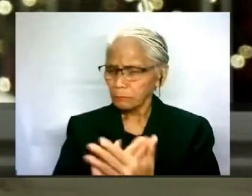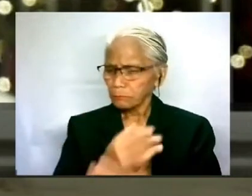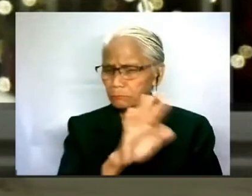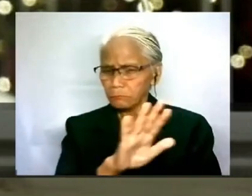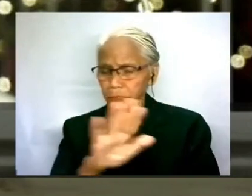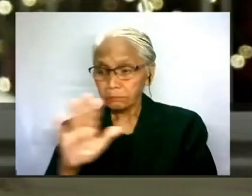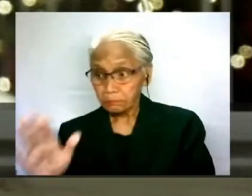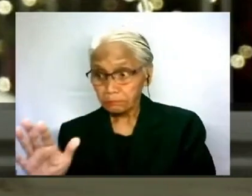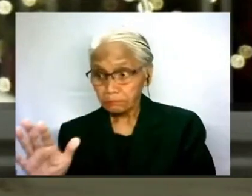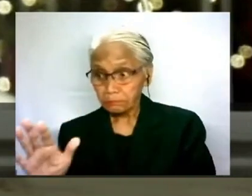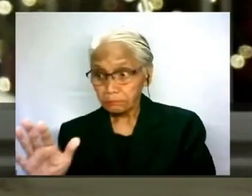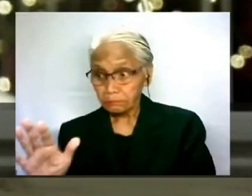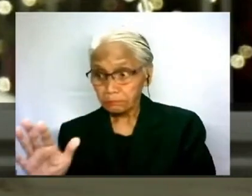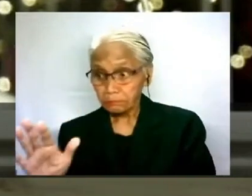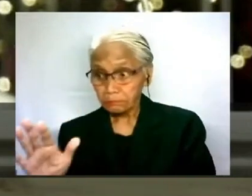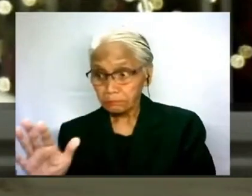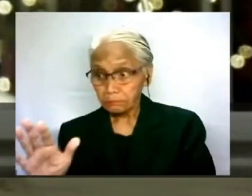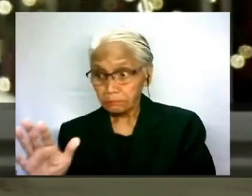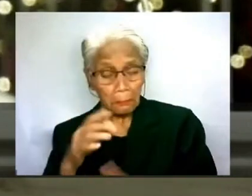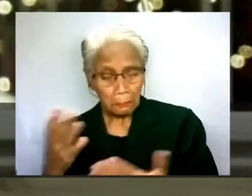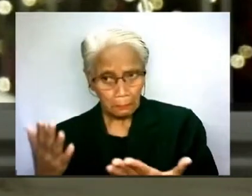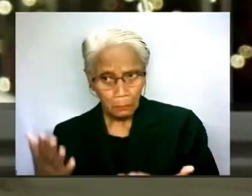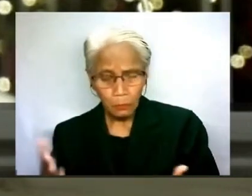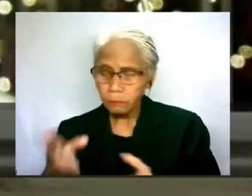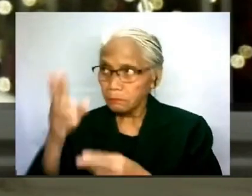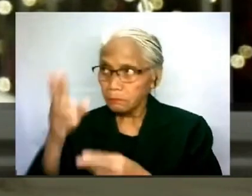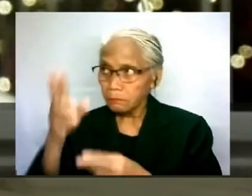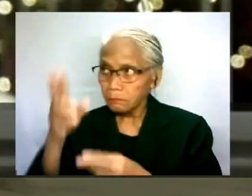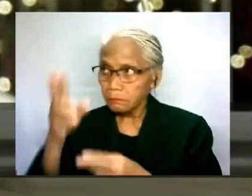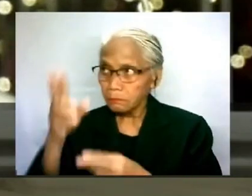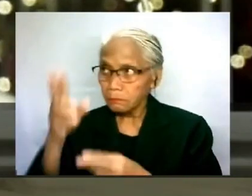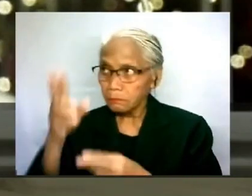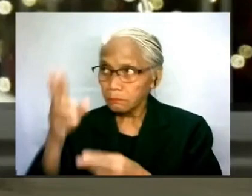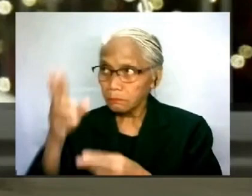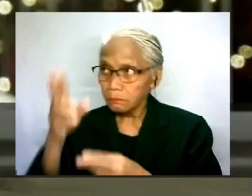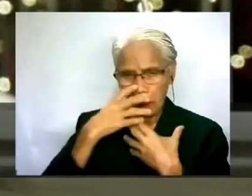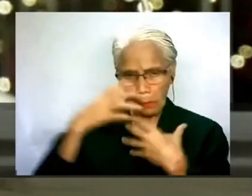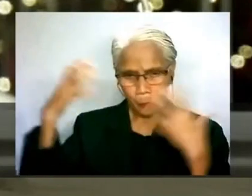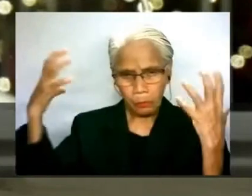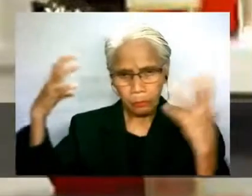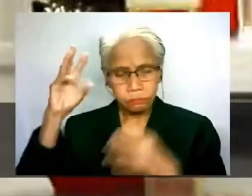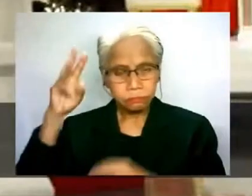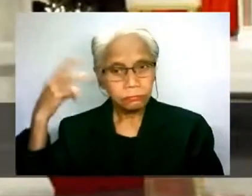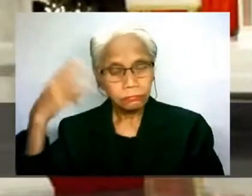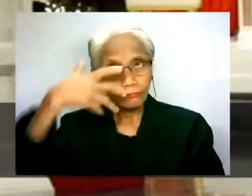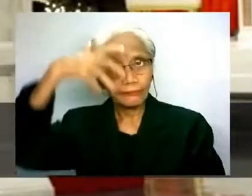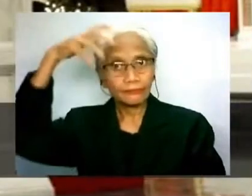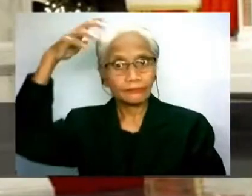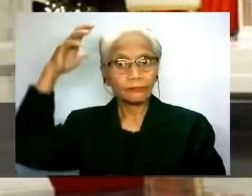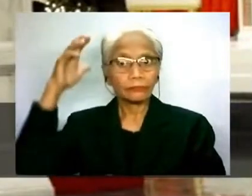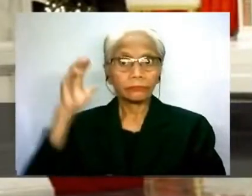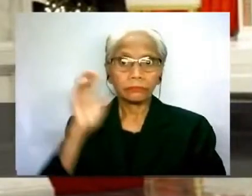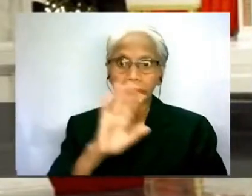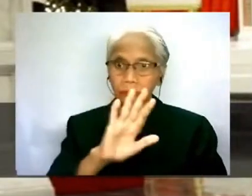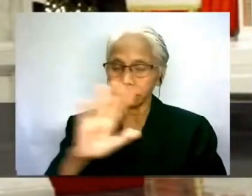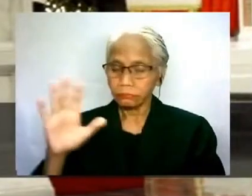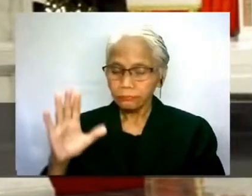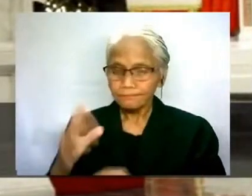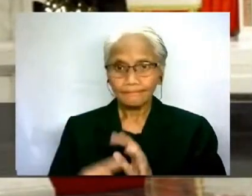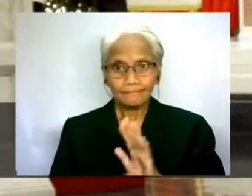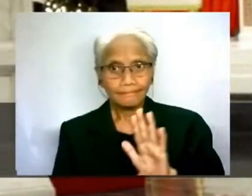iyo'y gagalang, mabangis na leon ang iyong larawan. Muling